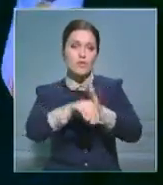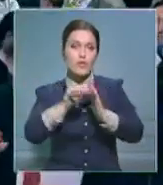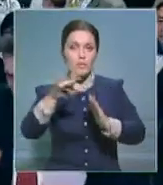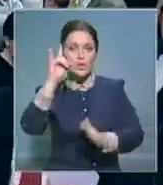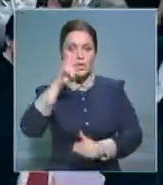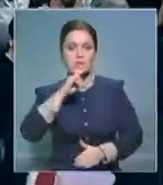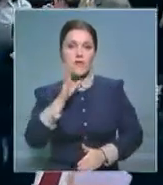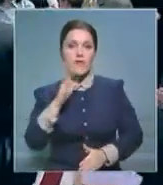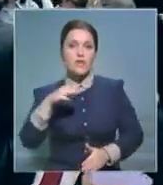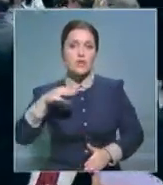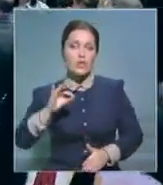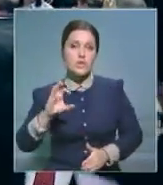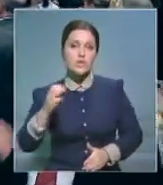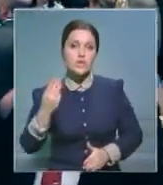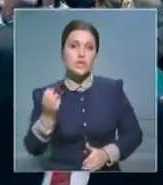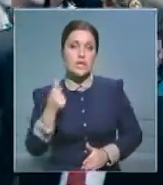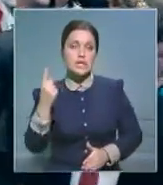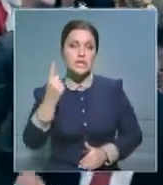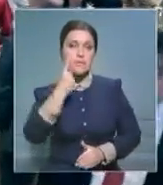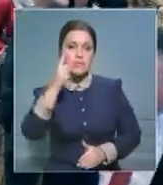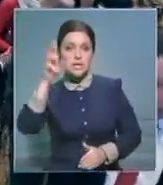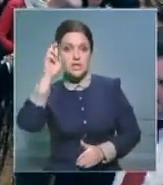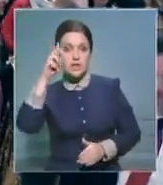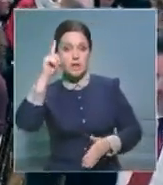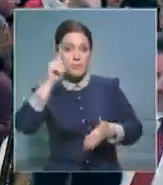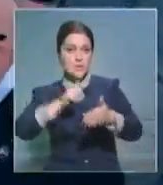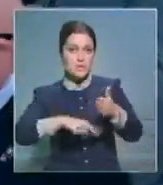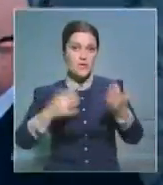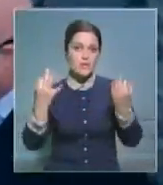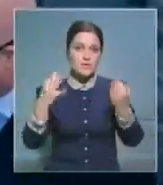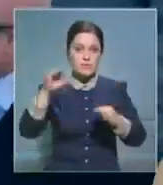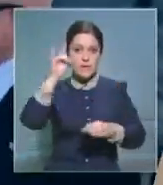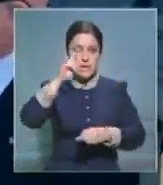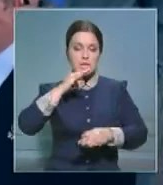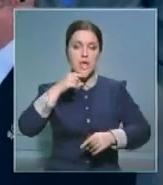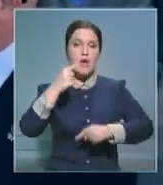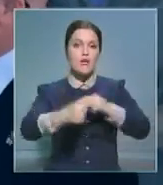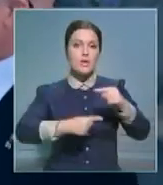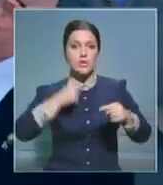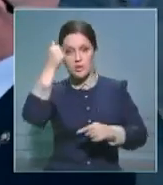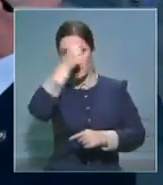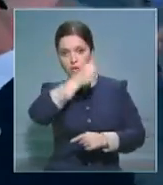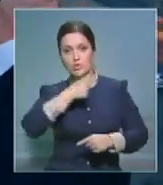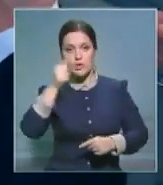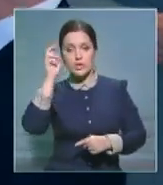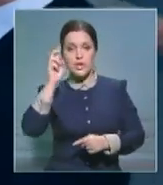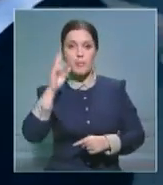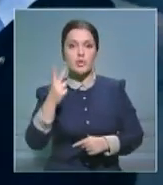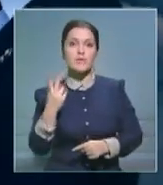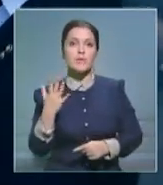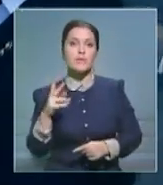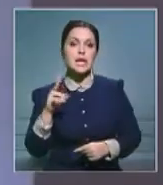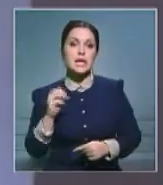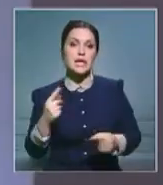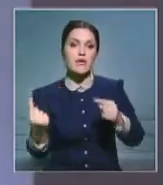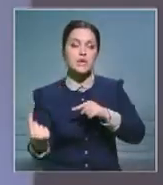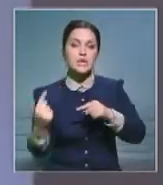нашей страны в ВТО. США, кстати, одна из первых стран, признавших независимость Казахстана. В следующем году государство